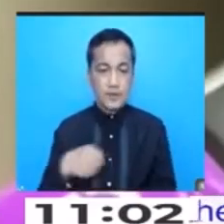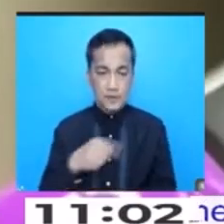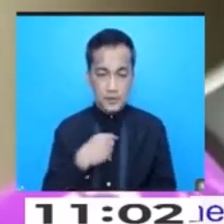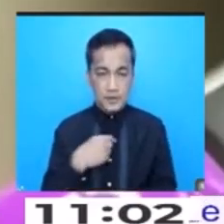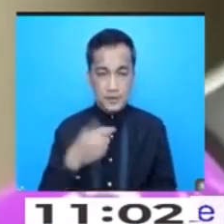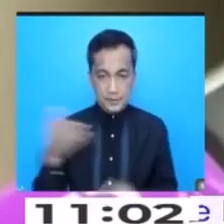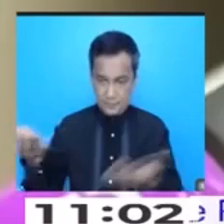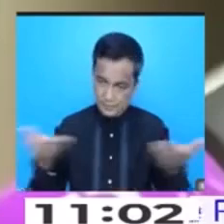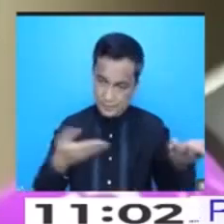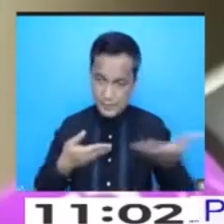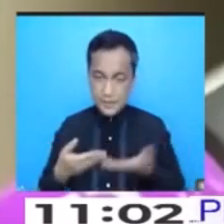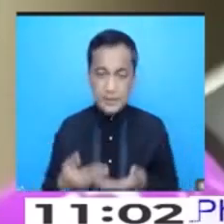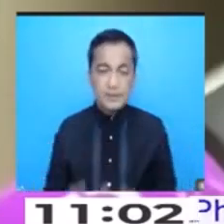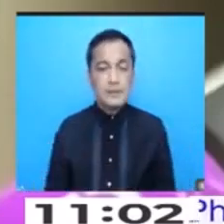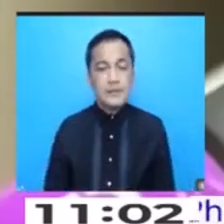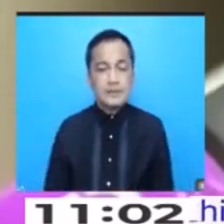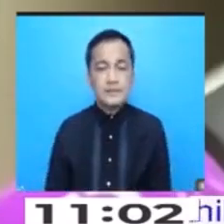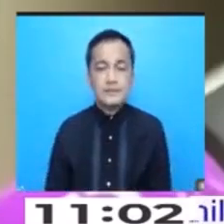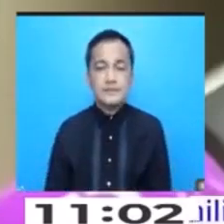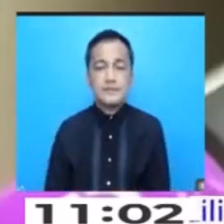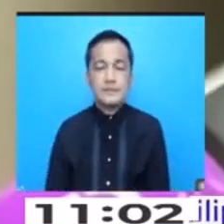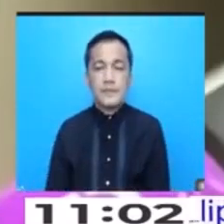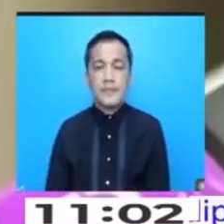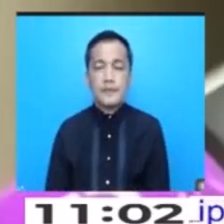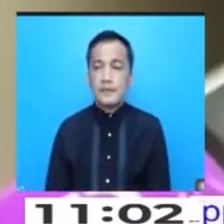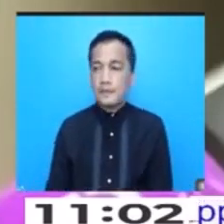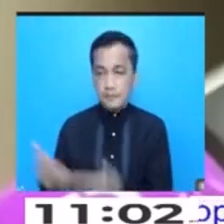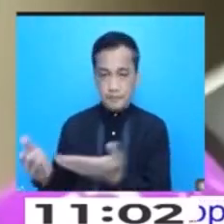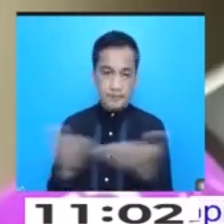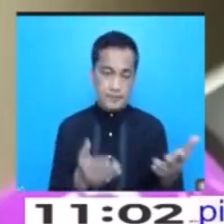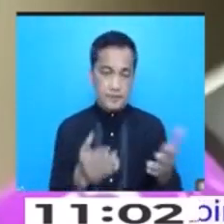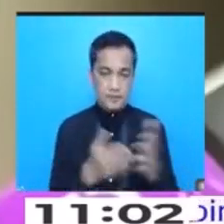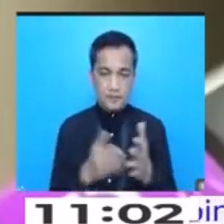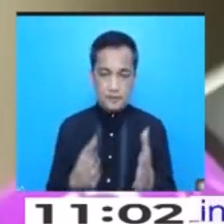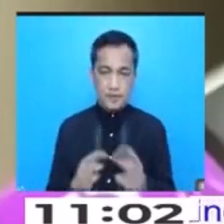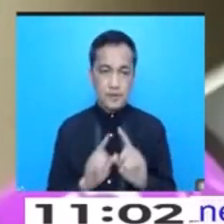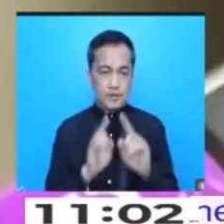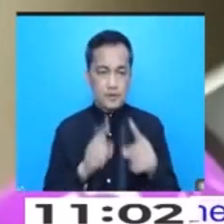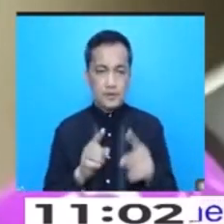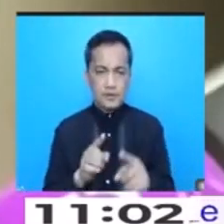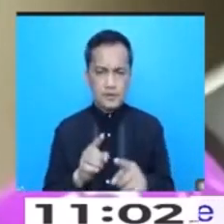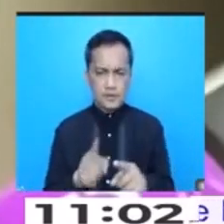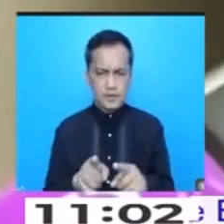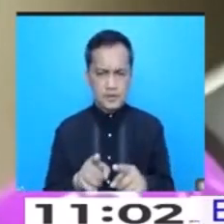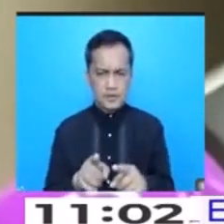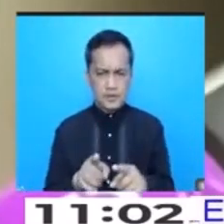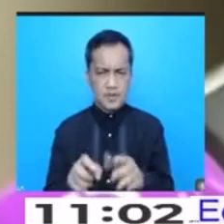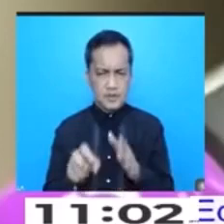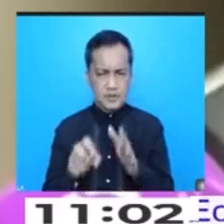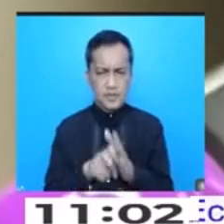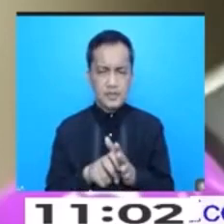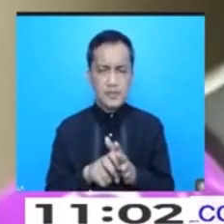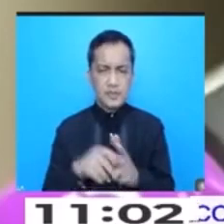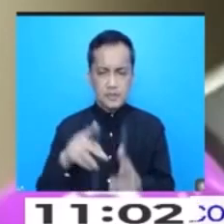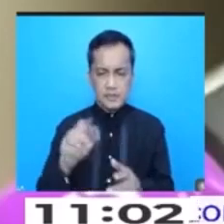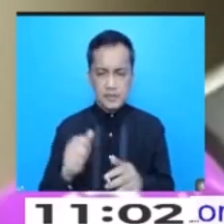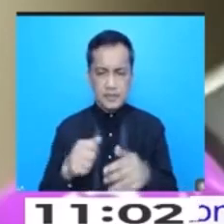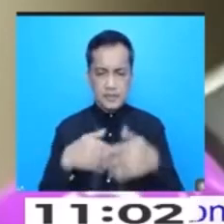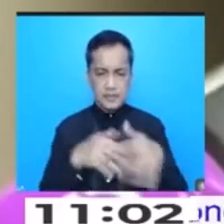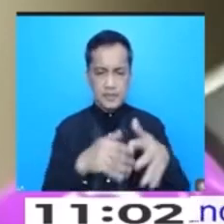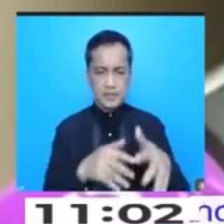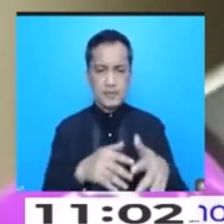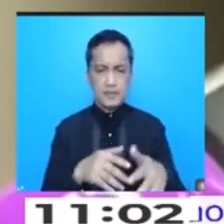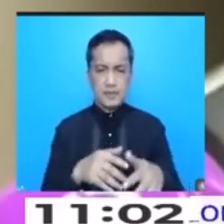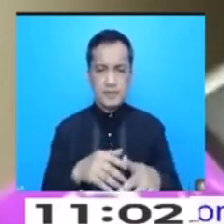lahat, lalong-lalo na po ang mga estudyante na dumalo sa Ride with PSA Caravan sa University of the